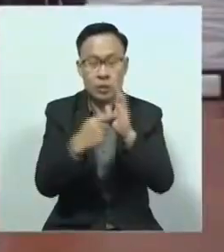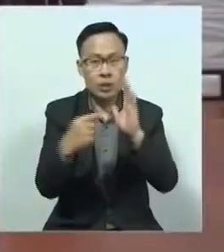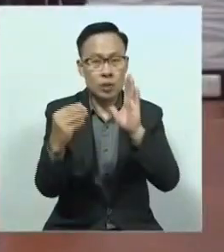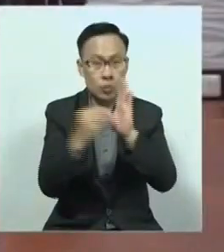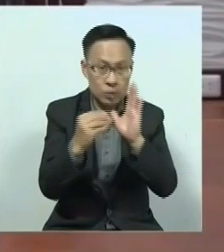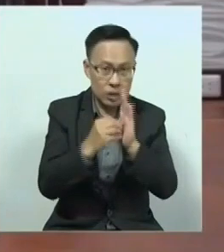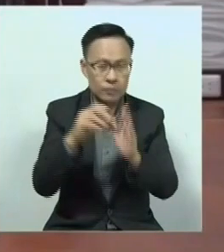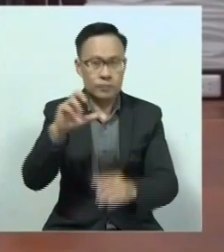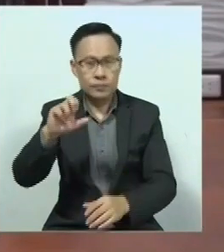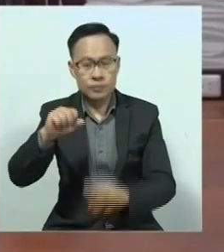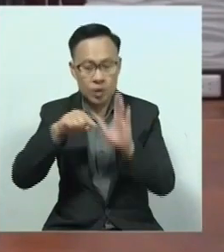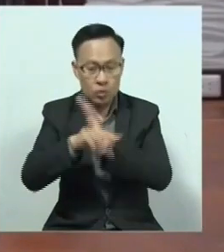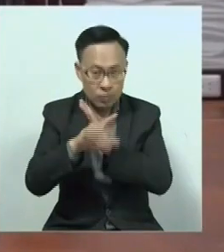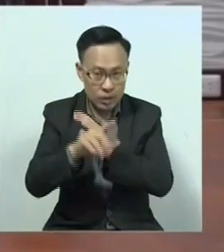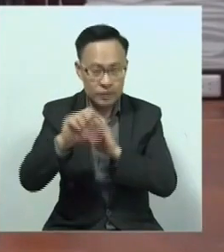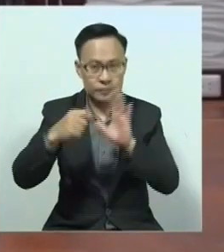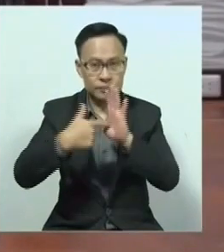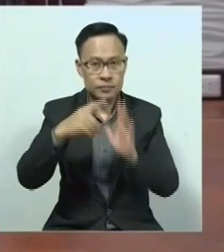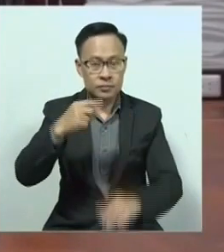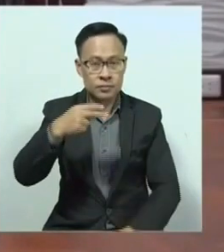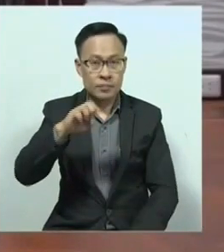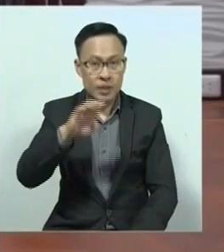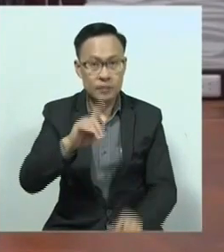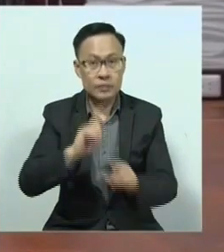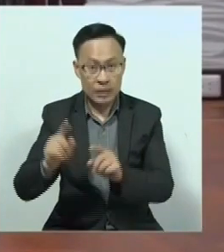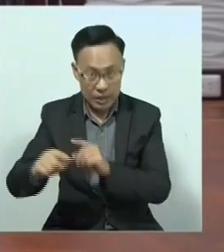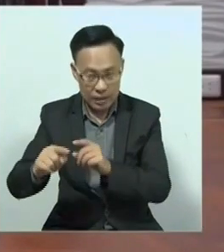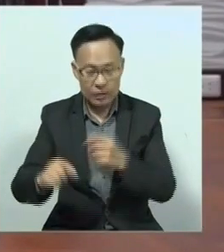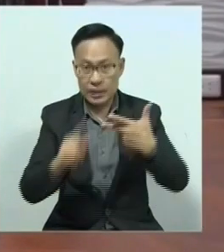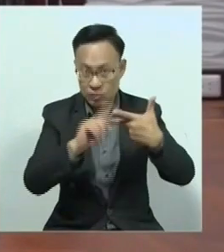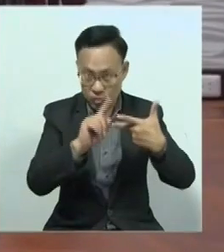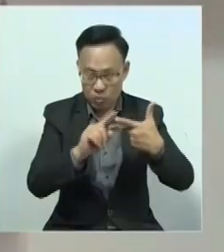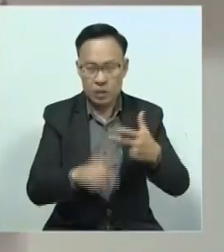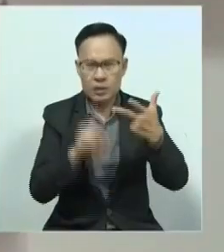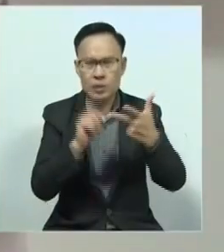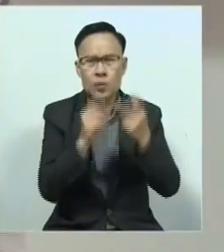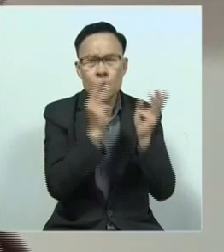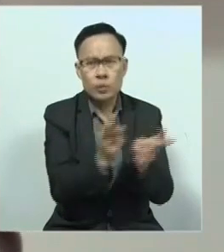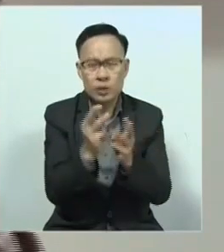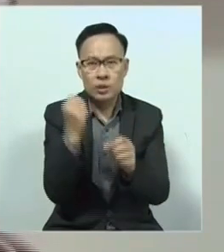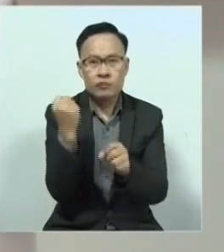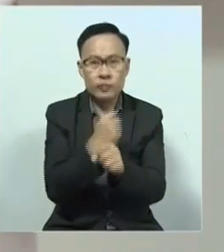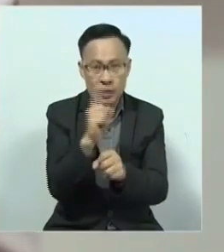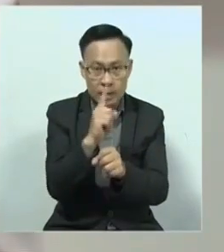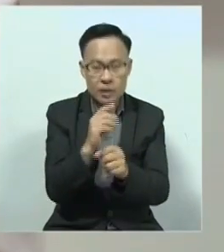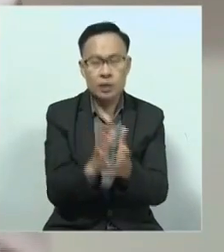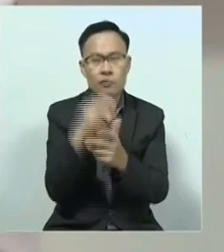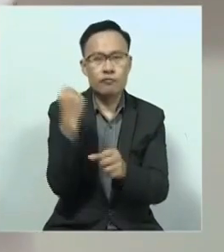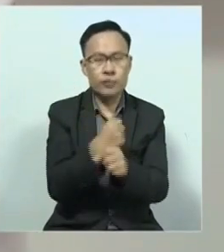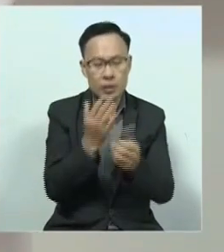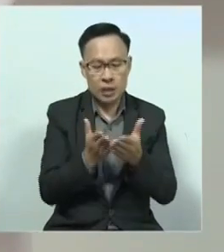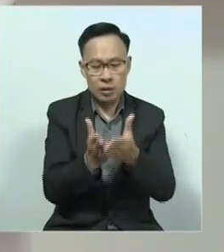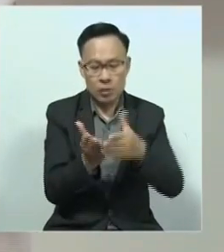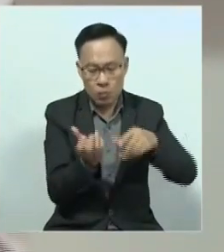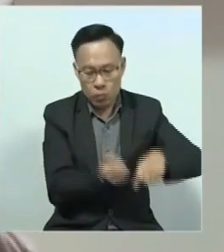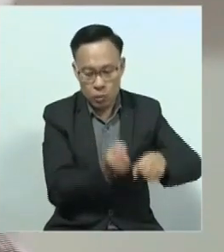ธีแล้วซ้อมยังไงล่ ะ นี่ซ้อมสำคัญคนที่ไม่เคยเห็นจะมันอยู่ดีก็พายเรือเลยต้องมีขั้นเป็นตอน